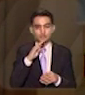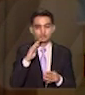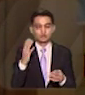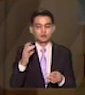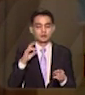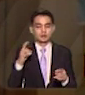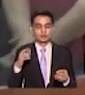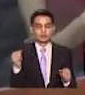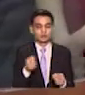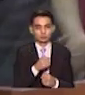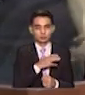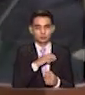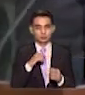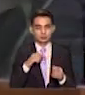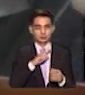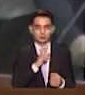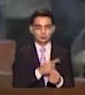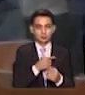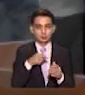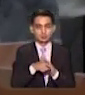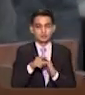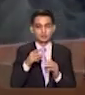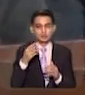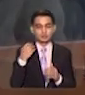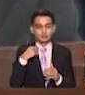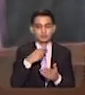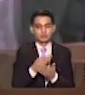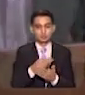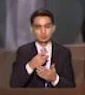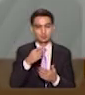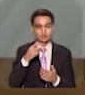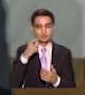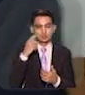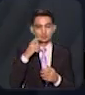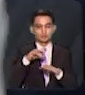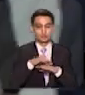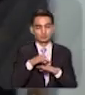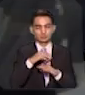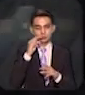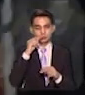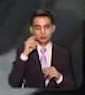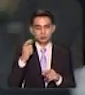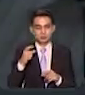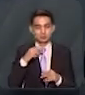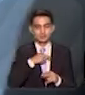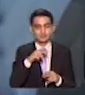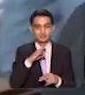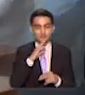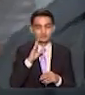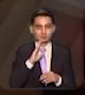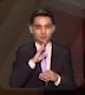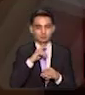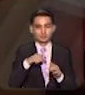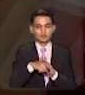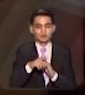Ал 1 сағат бойы оқылған үкім кезінде марқұмның бұрынғы күйеуі есінен талып қалып жатты. Қайтыс болған Ксения Овсянникованың туыстары айыпталушыға жеңіл жаза берілді